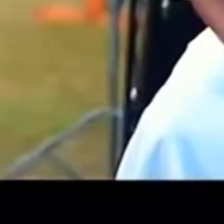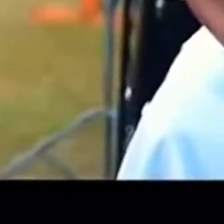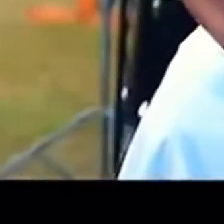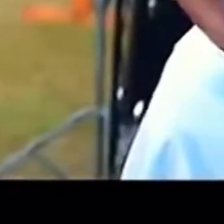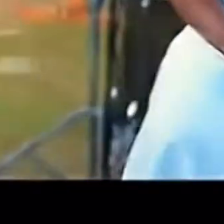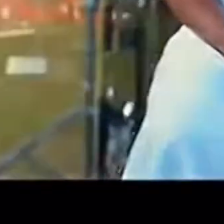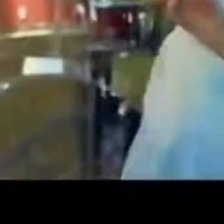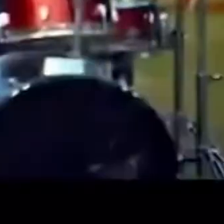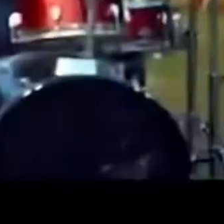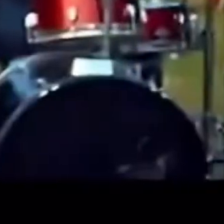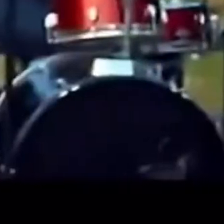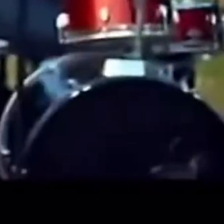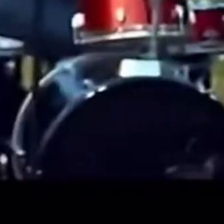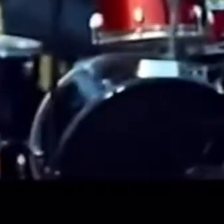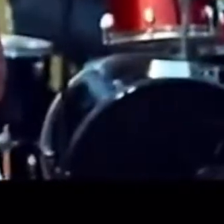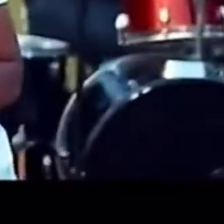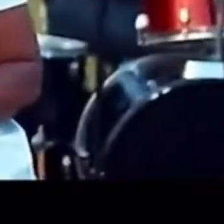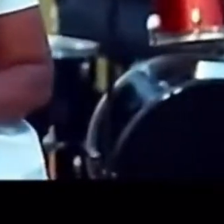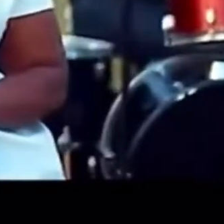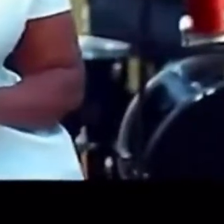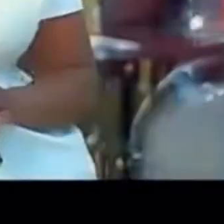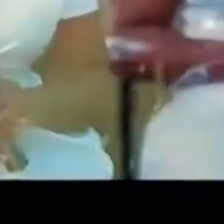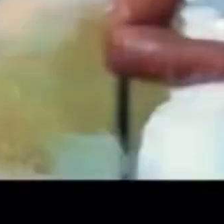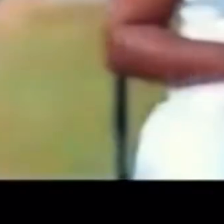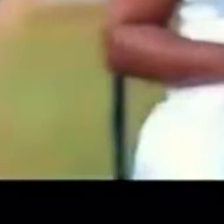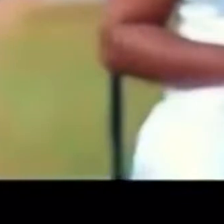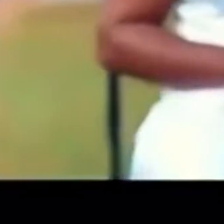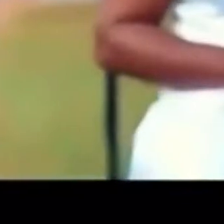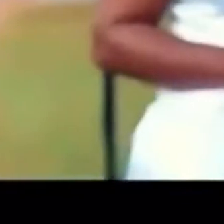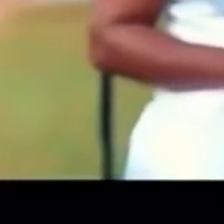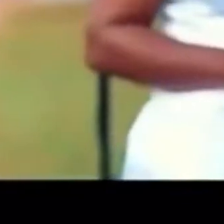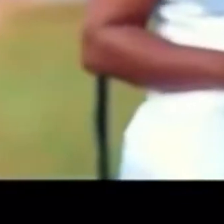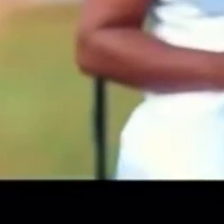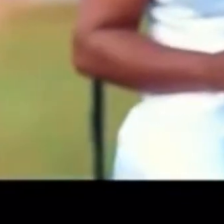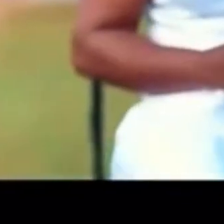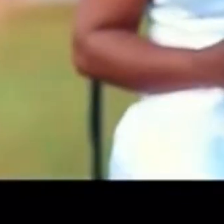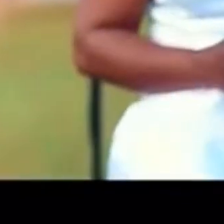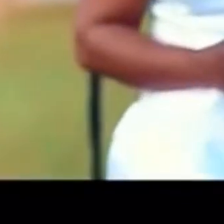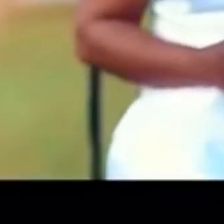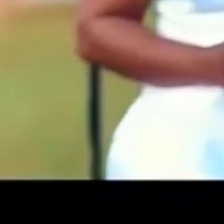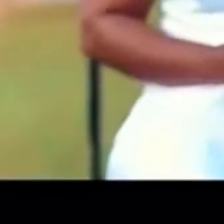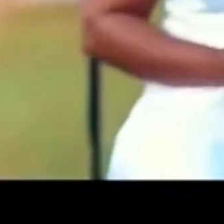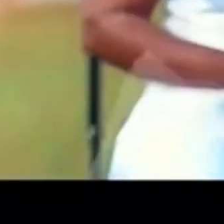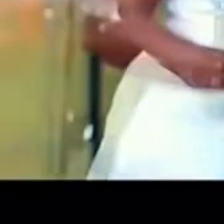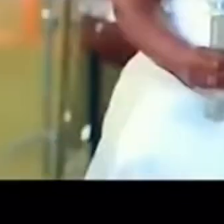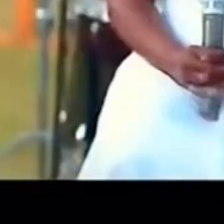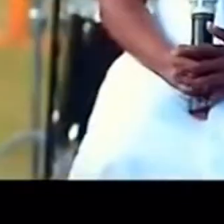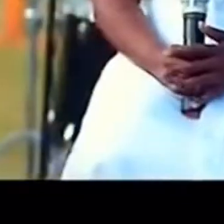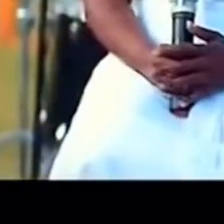Nemo neliba kumpulusha taku